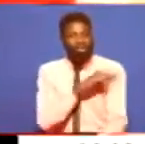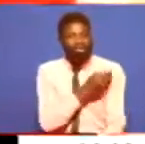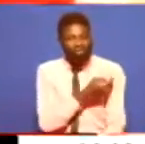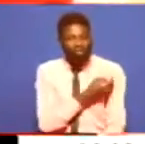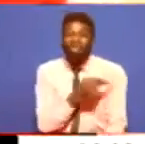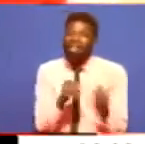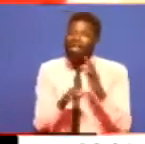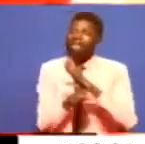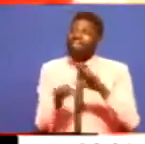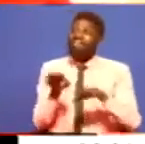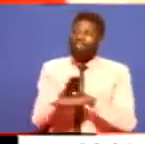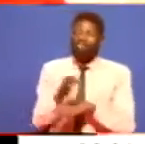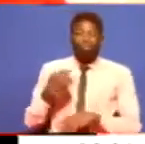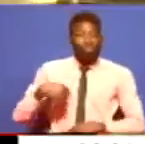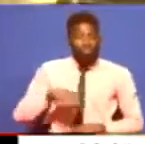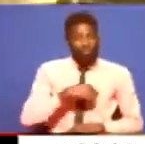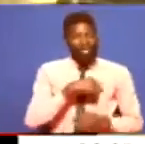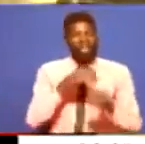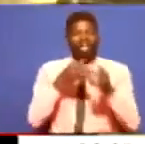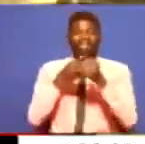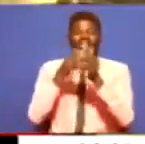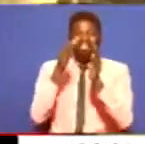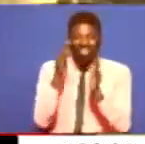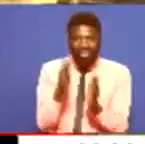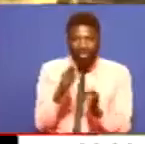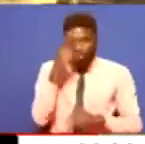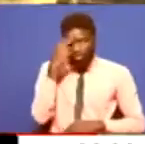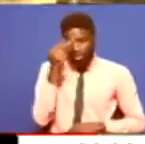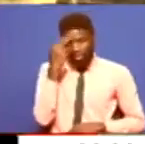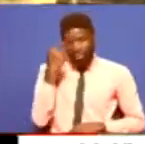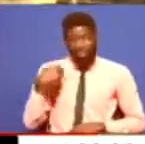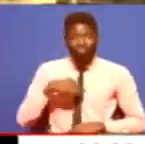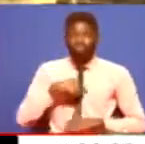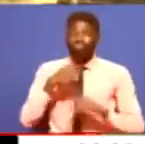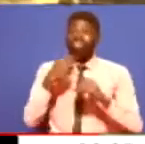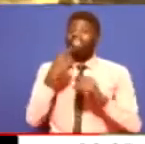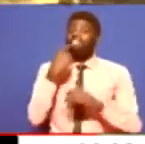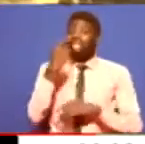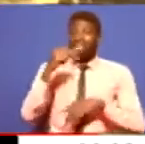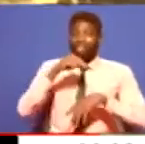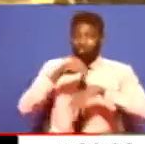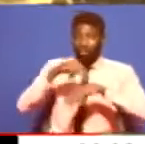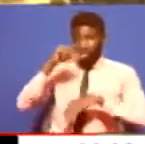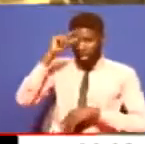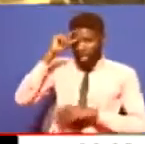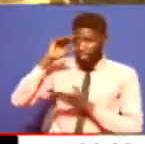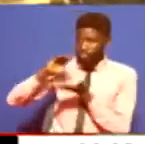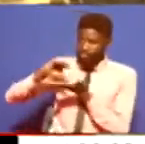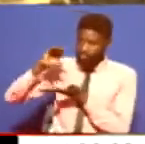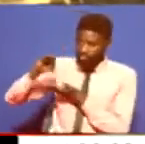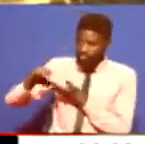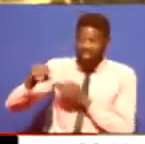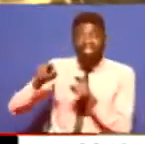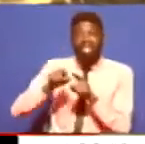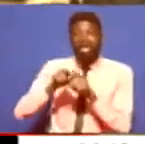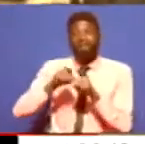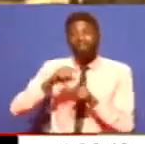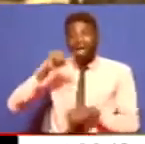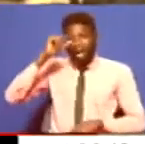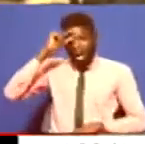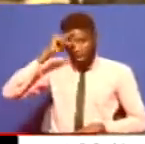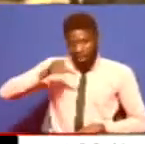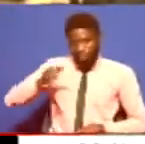Masai, zile pesa ambazo zinatoka kwa serikali ya juu na zile zinatoka kwa county,